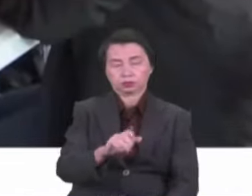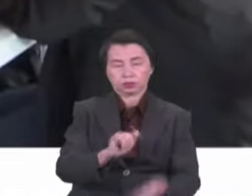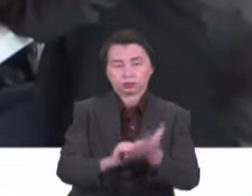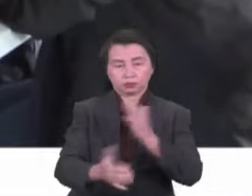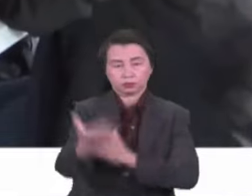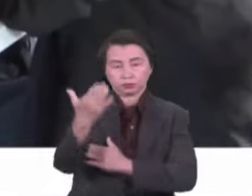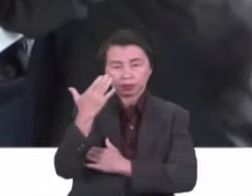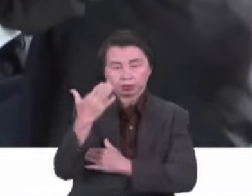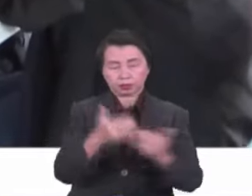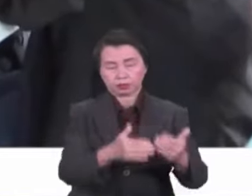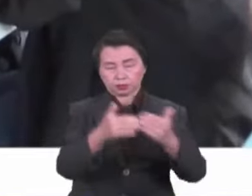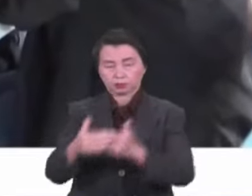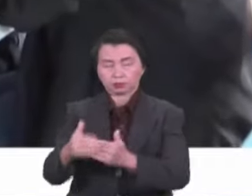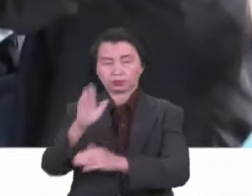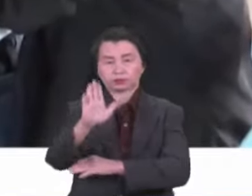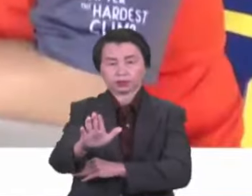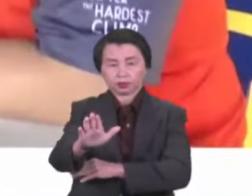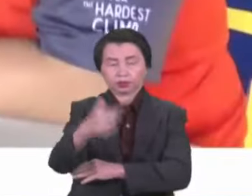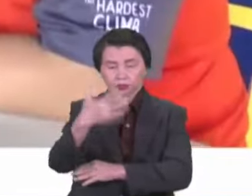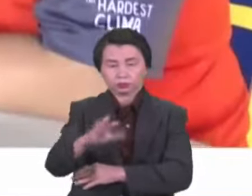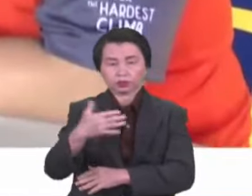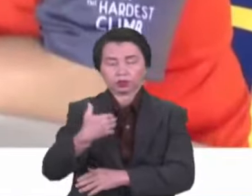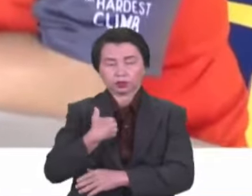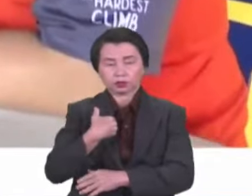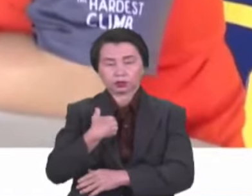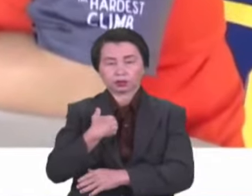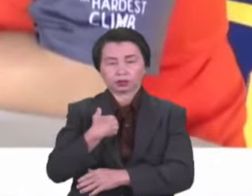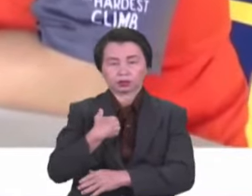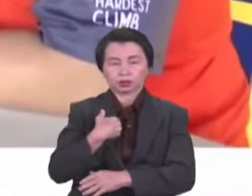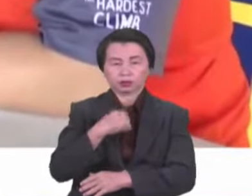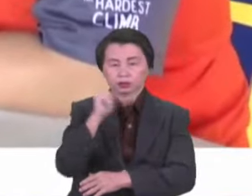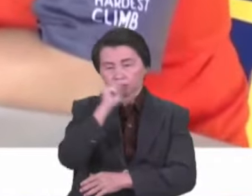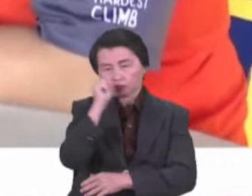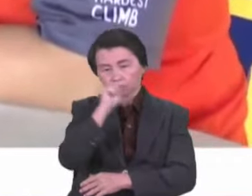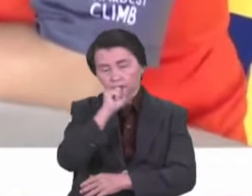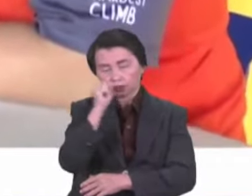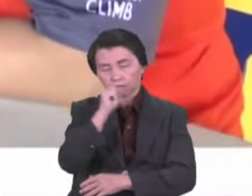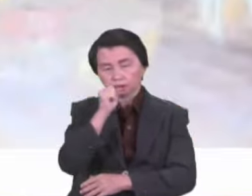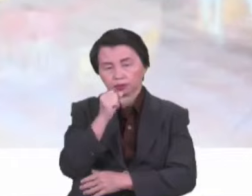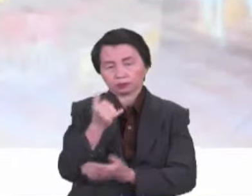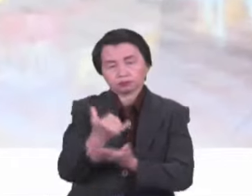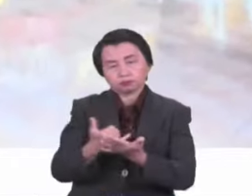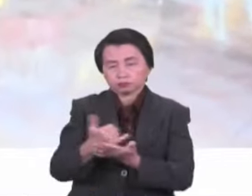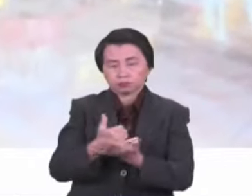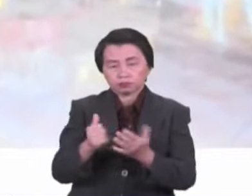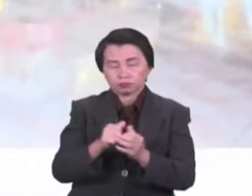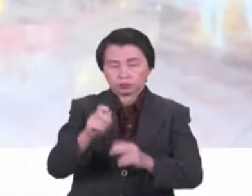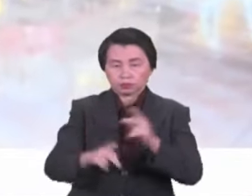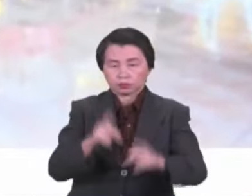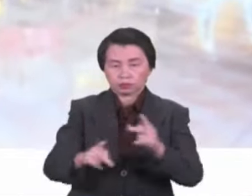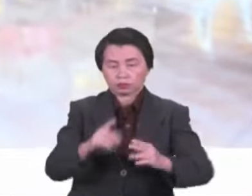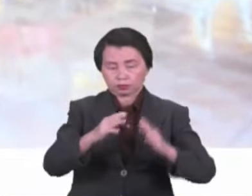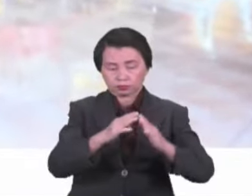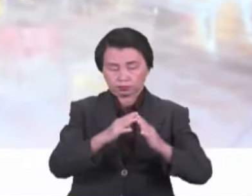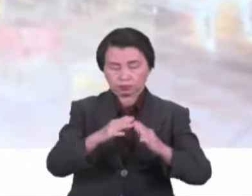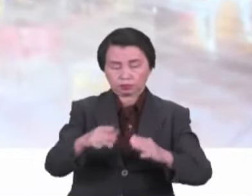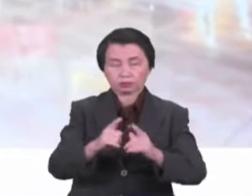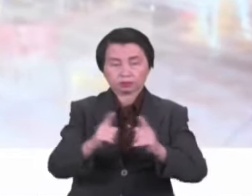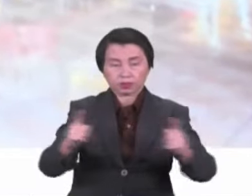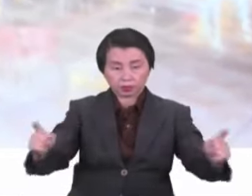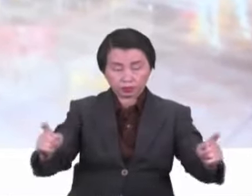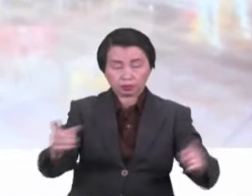Dan disambung pada sebelah petang, kita telah pun mengadakan sesi karaoke santai bersama penduduk-penduduk di Rumah Panjang dan